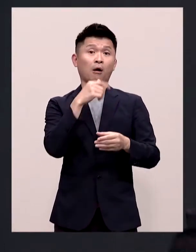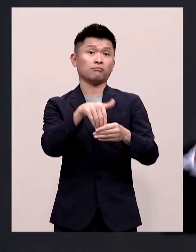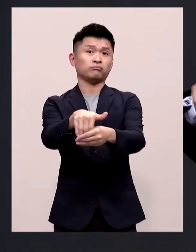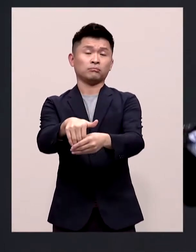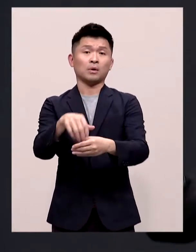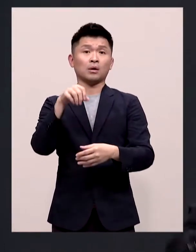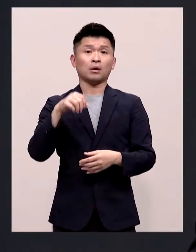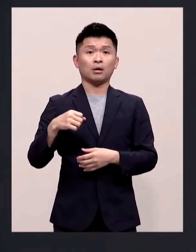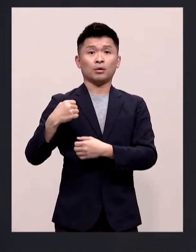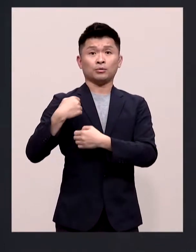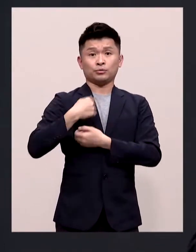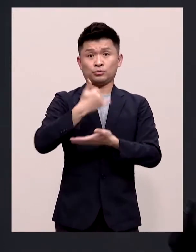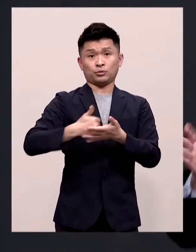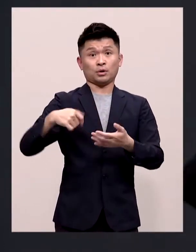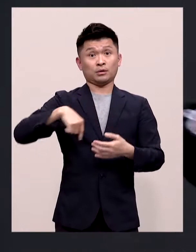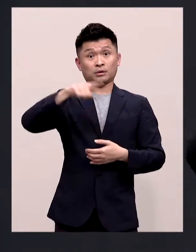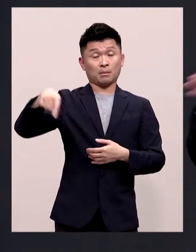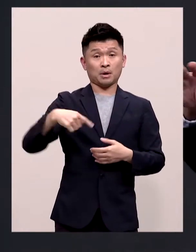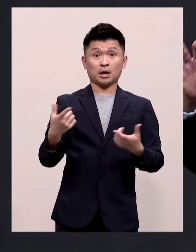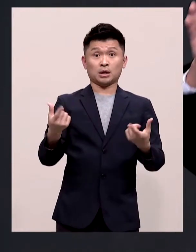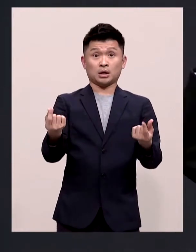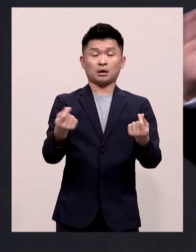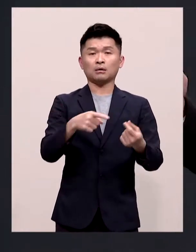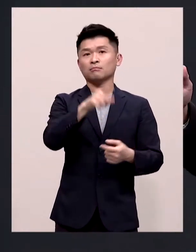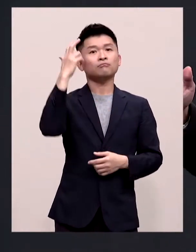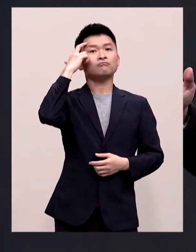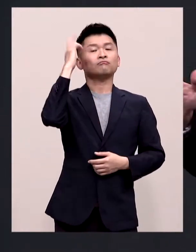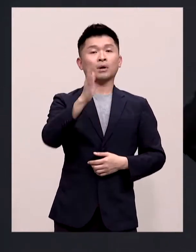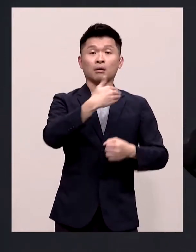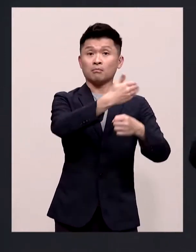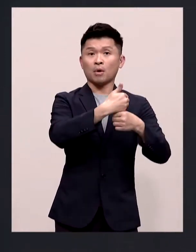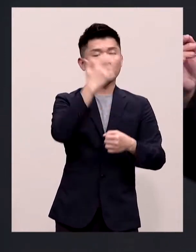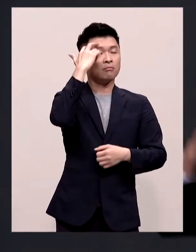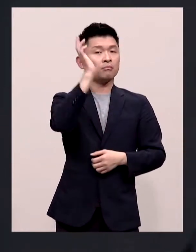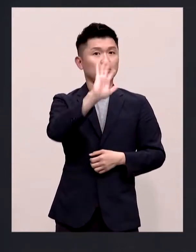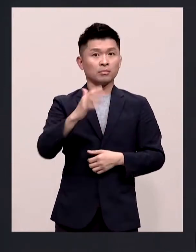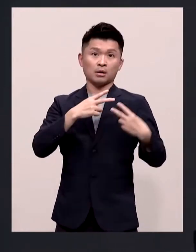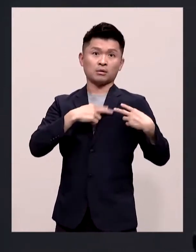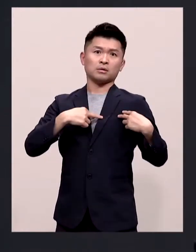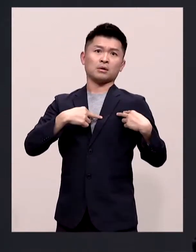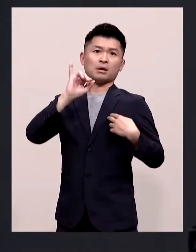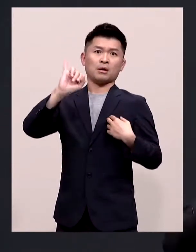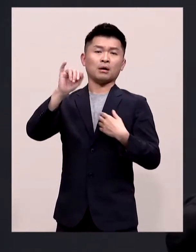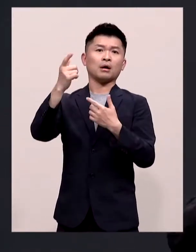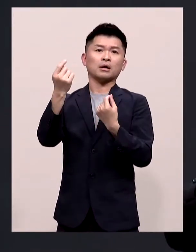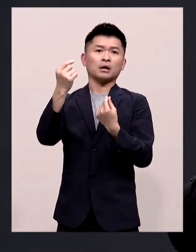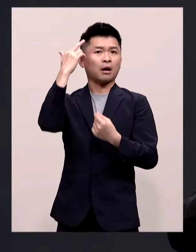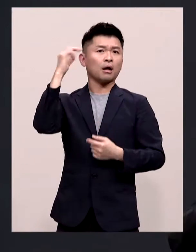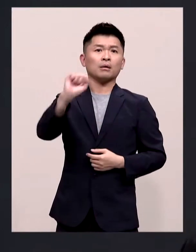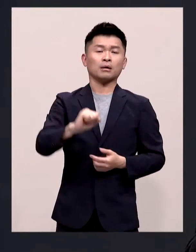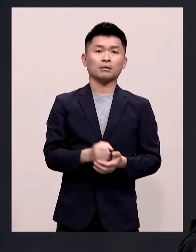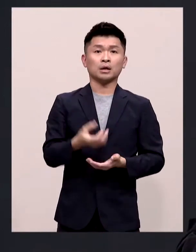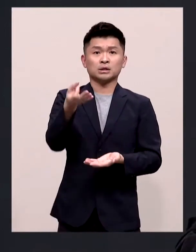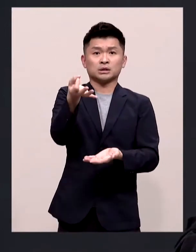照一照 榮民 榮民 都這樣結果沒了就沒了 別研究也沒了現在創作也沒了這個 你覺得